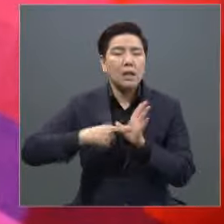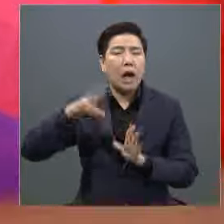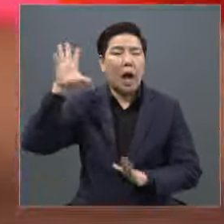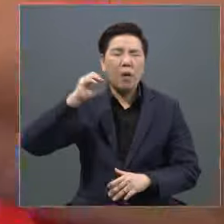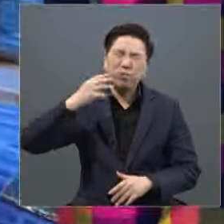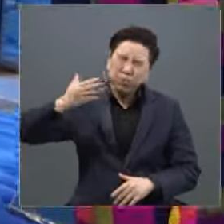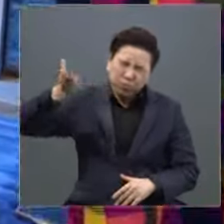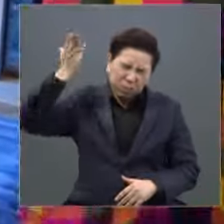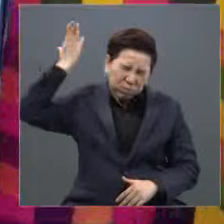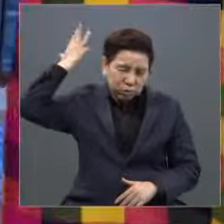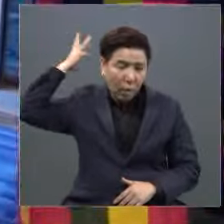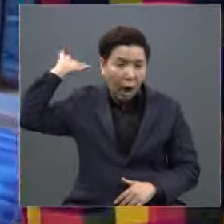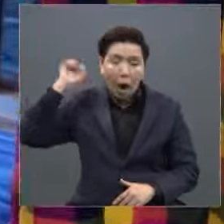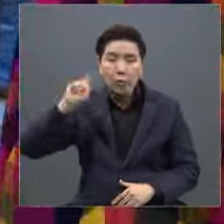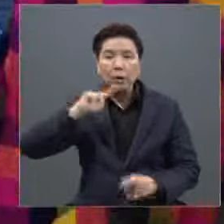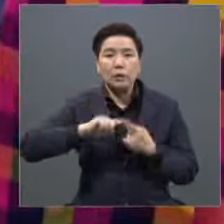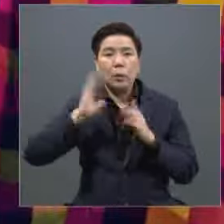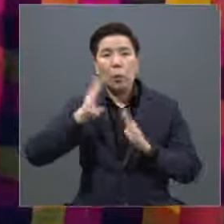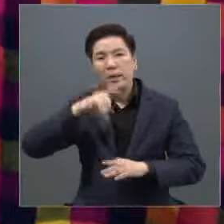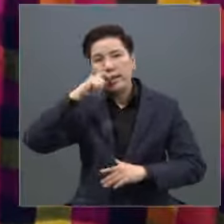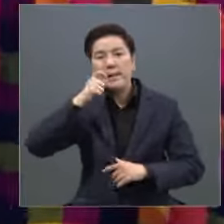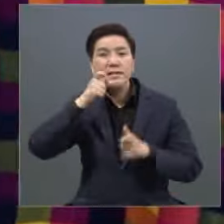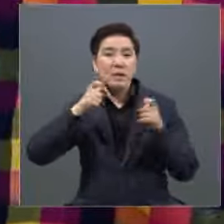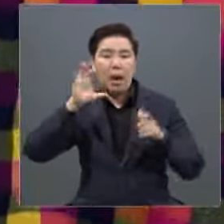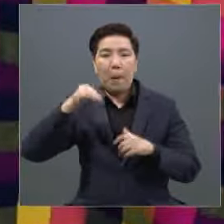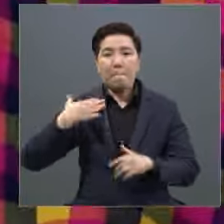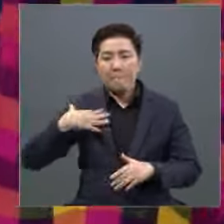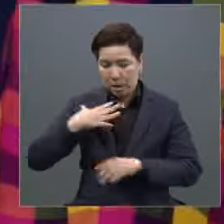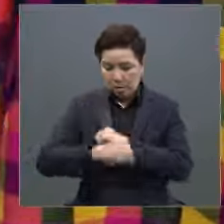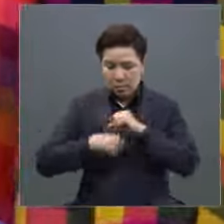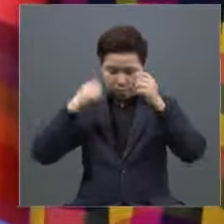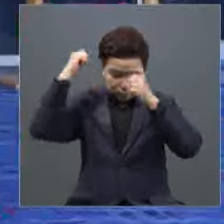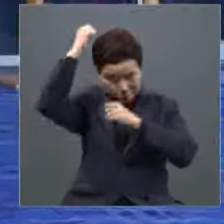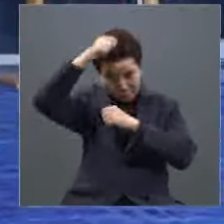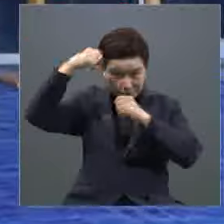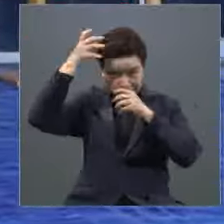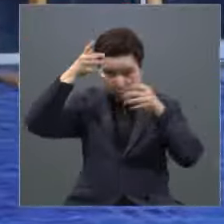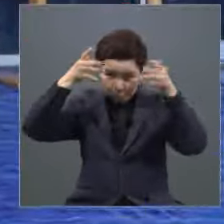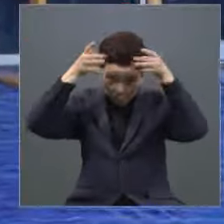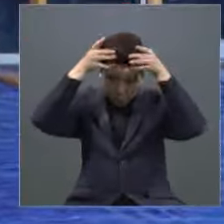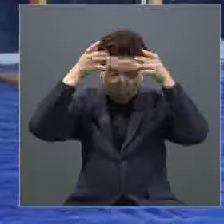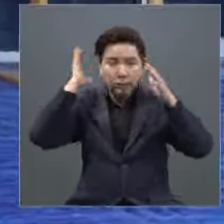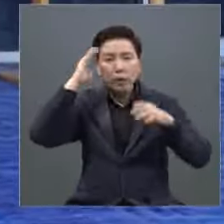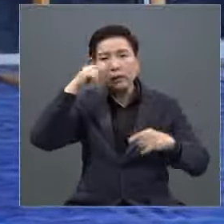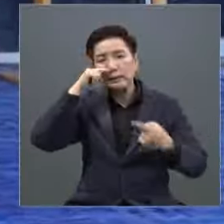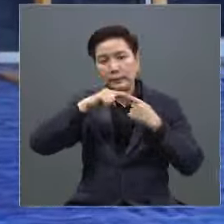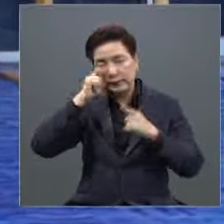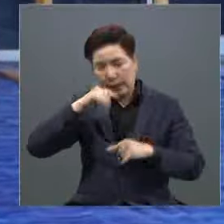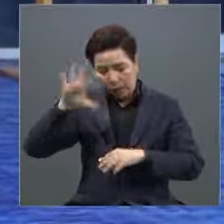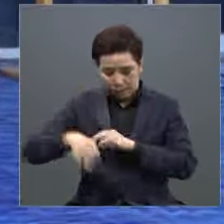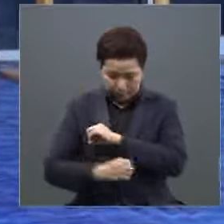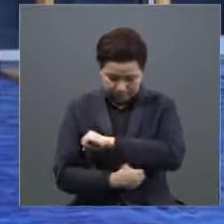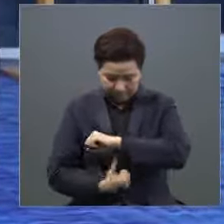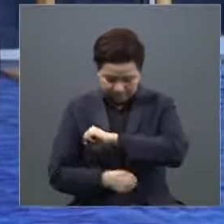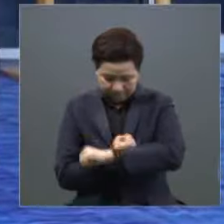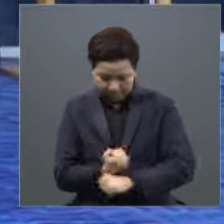กเชียงแสนโดยได้รับอิทธิพลจากชาวไทยใหญ่ที่ใช้ผ้าขาวม้าโพกศีรษะต่อมาผู้ชายไทยใช้ผ้าเคียนเอวและยัง